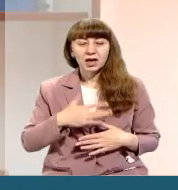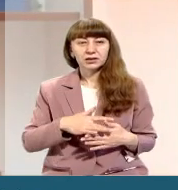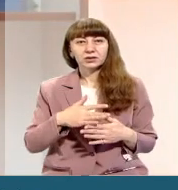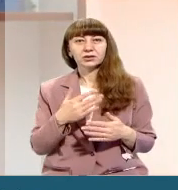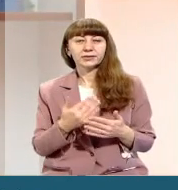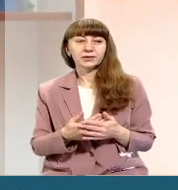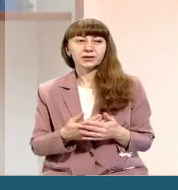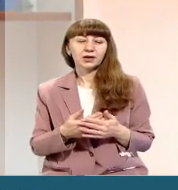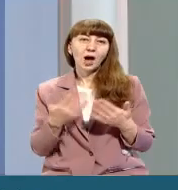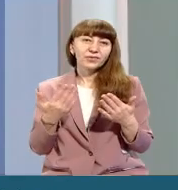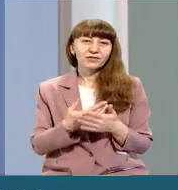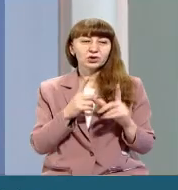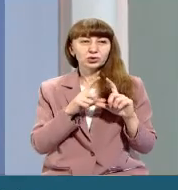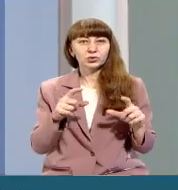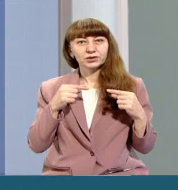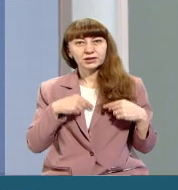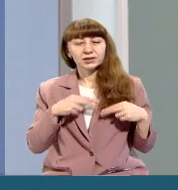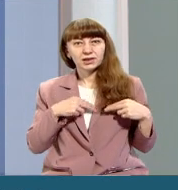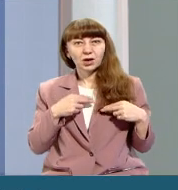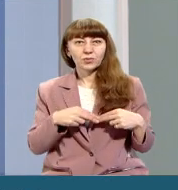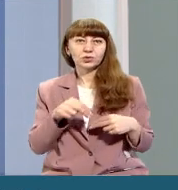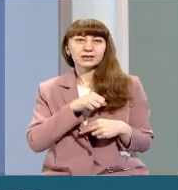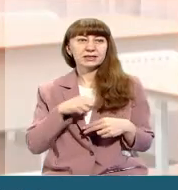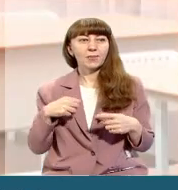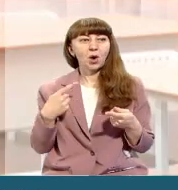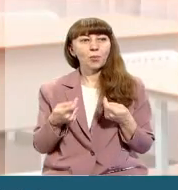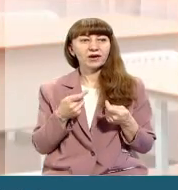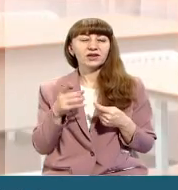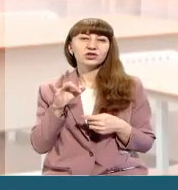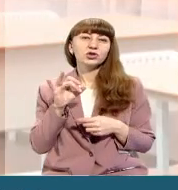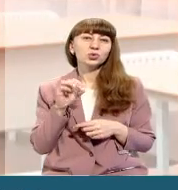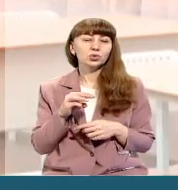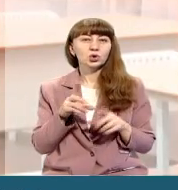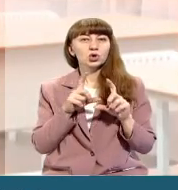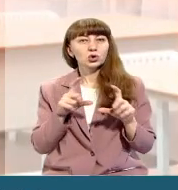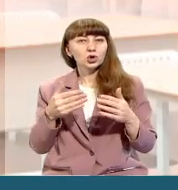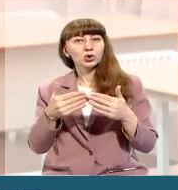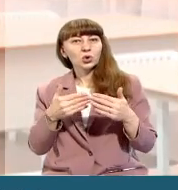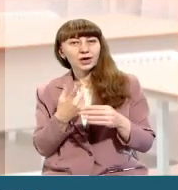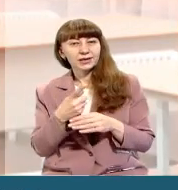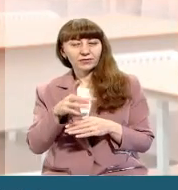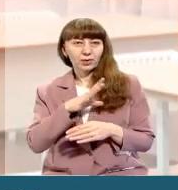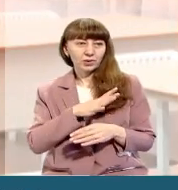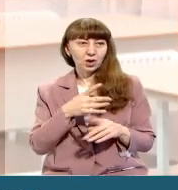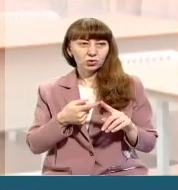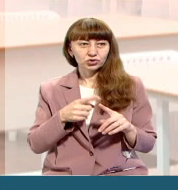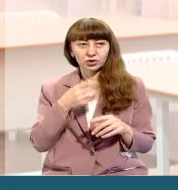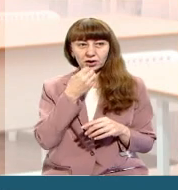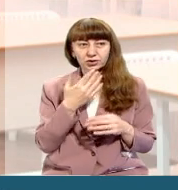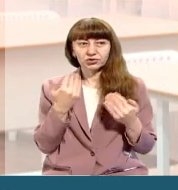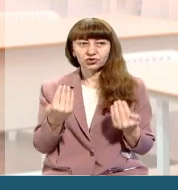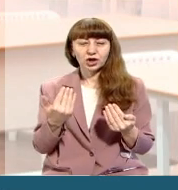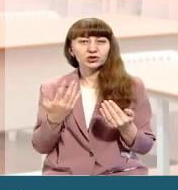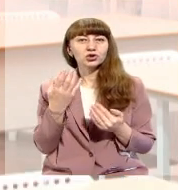слову здесь давно работает институт самоуправления наша школа конечно до этого очень была хорошей сейчас